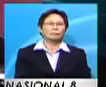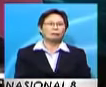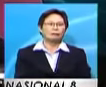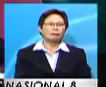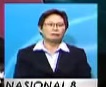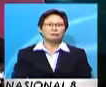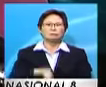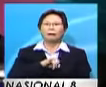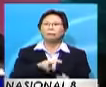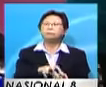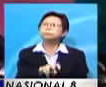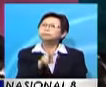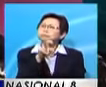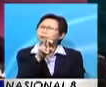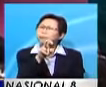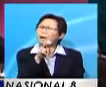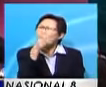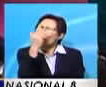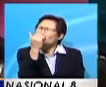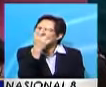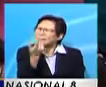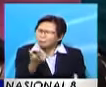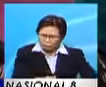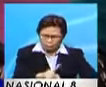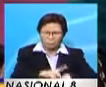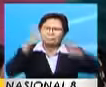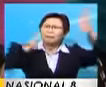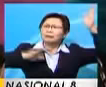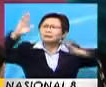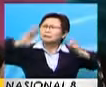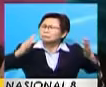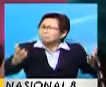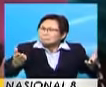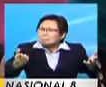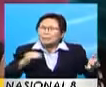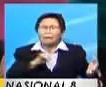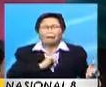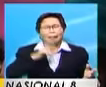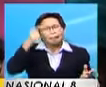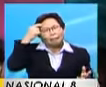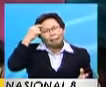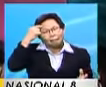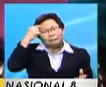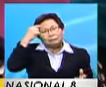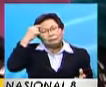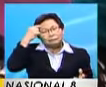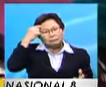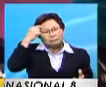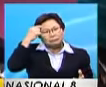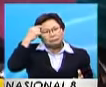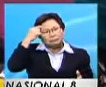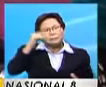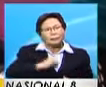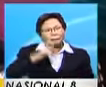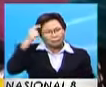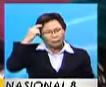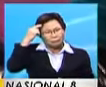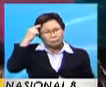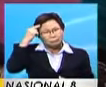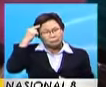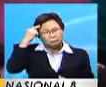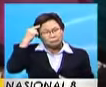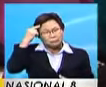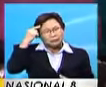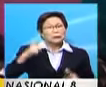Hai awesome because it happened in Malaysia ya so43 zat-zat Widya